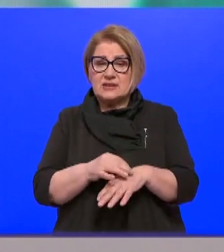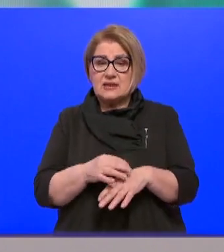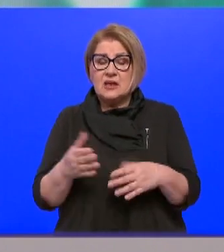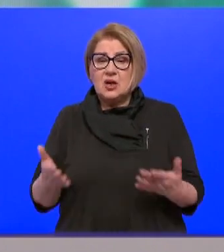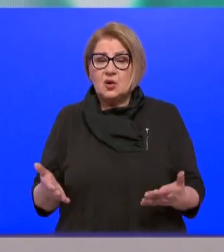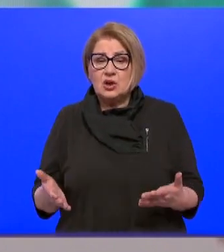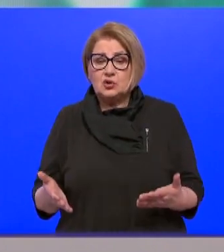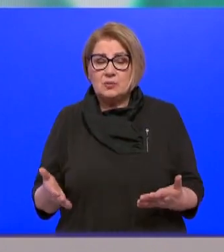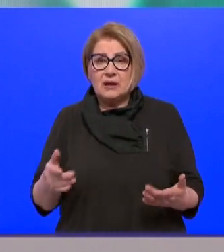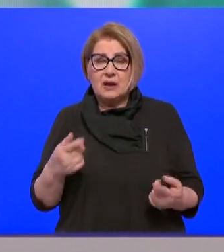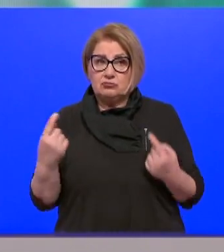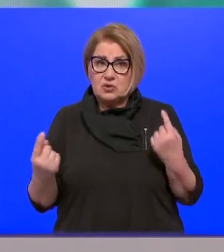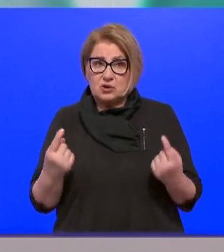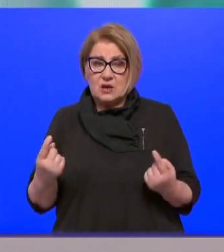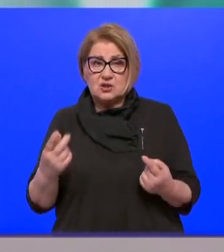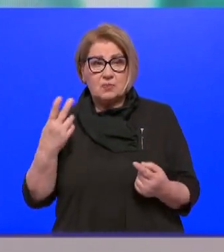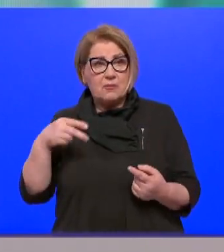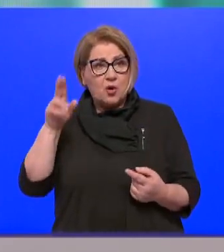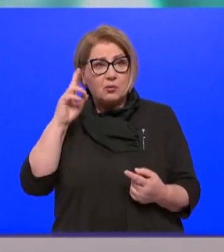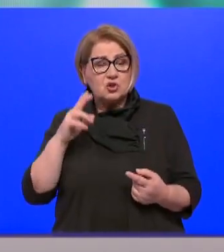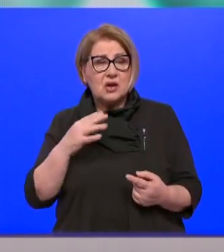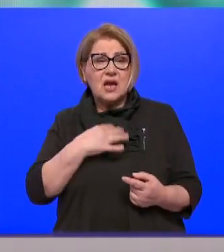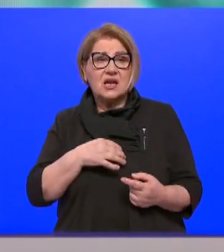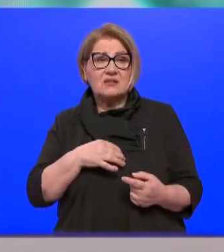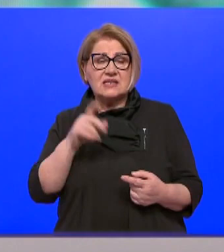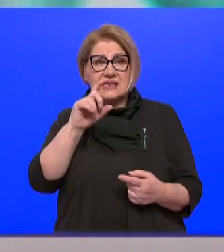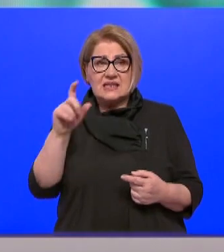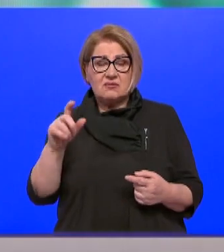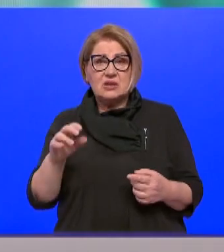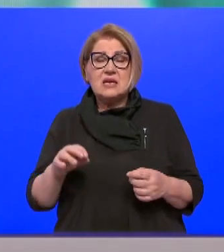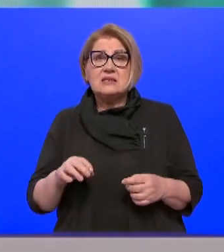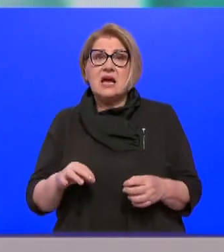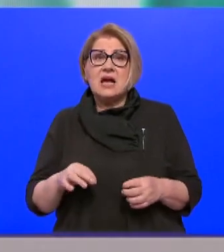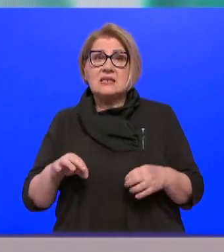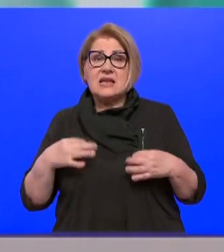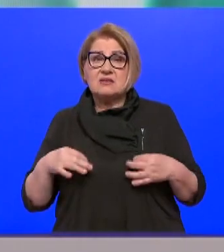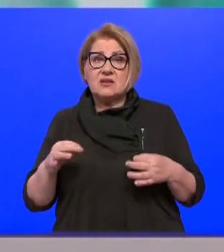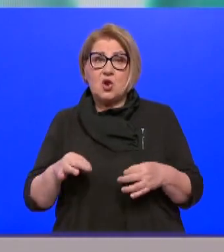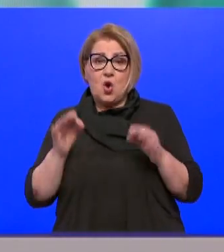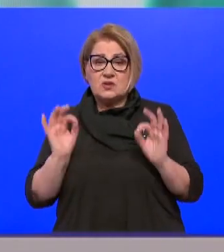bili na položaju pa su mogli omogućiti Hrvatski zavod za zdravstveno osiguranje itd. Mi